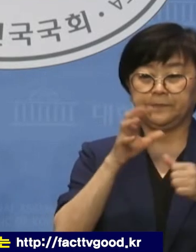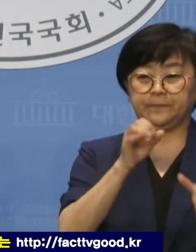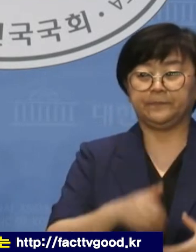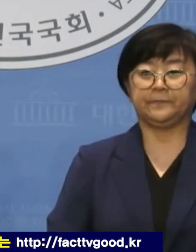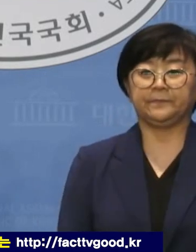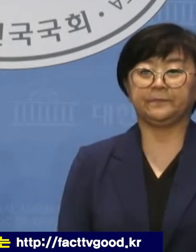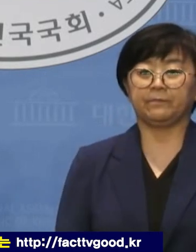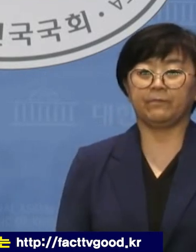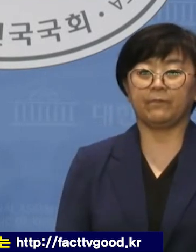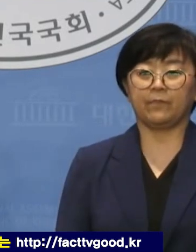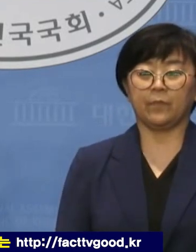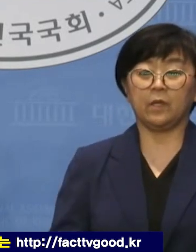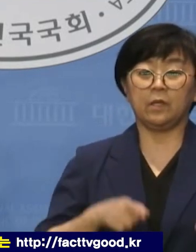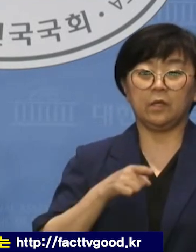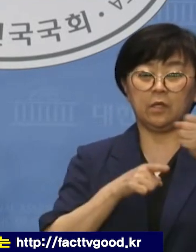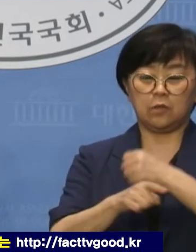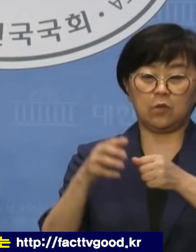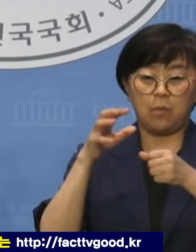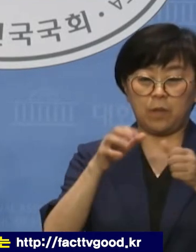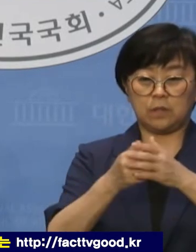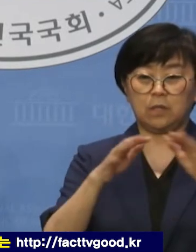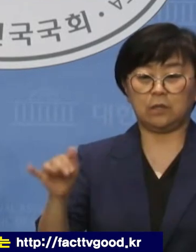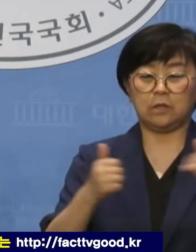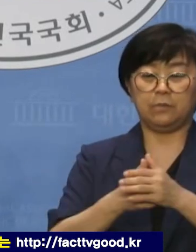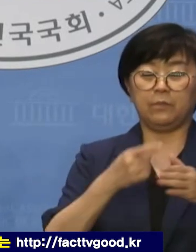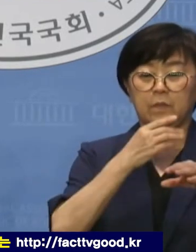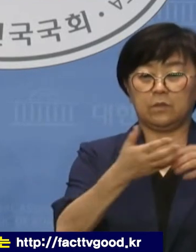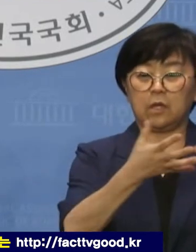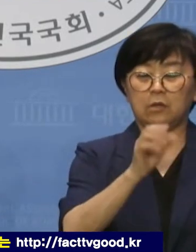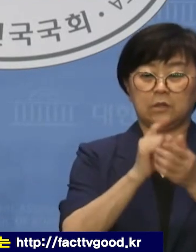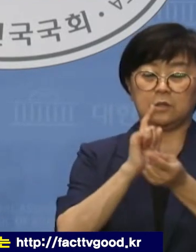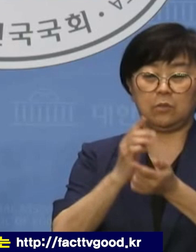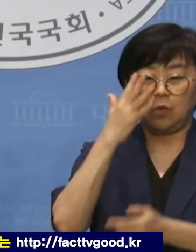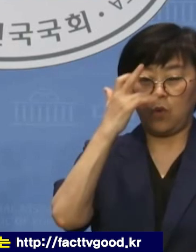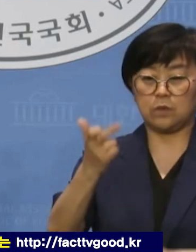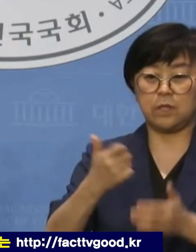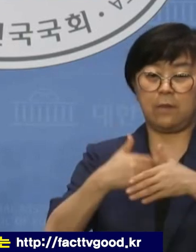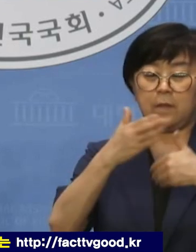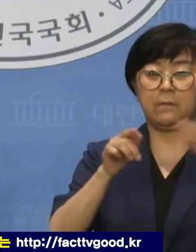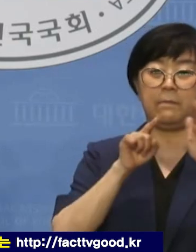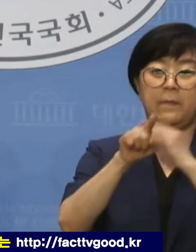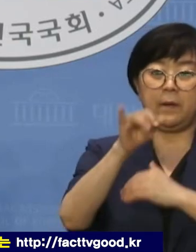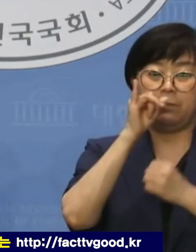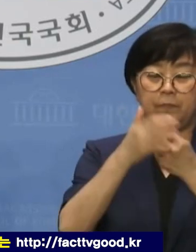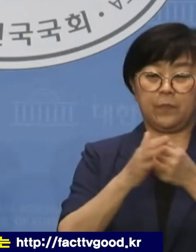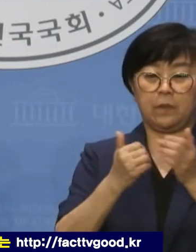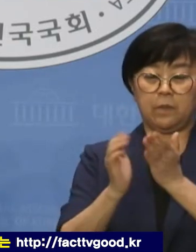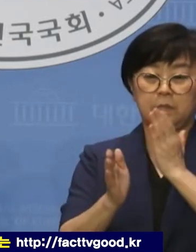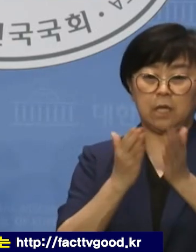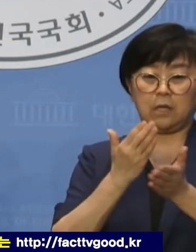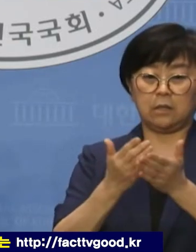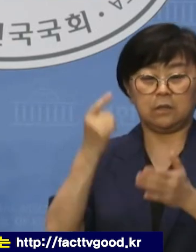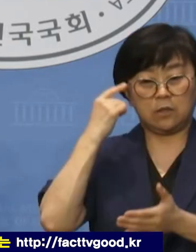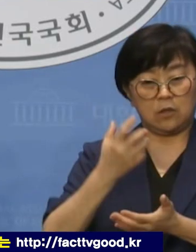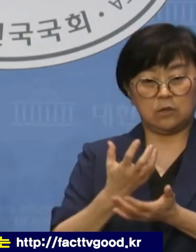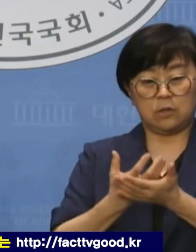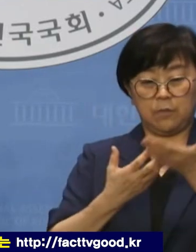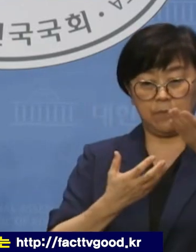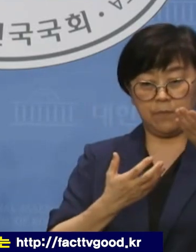놨습니다. 의도된 엇박자 탓에 민주당은 직접 용산 대통령실을 방문해 부적격